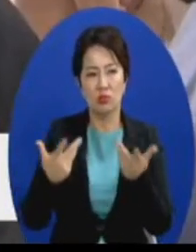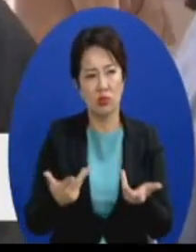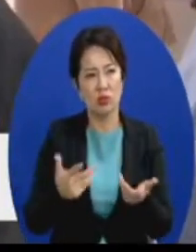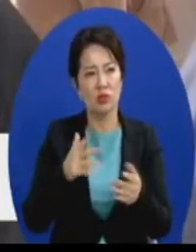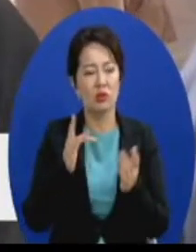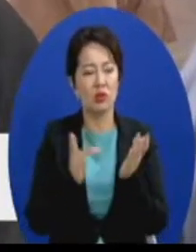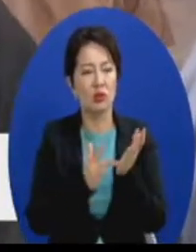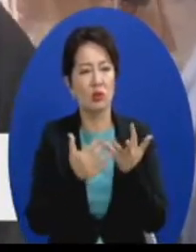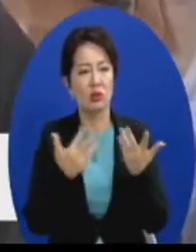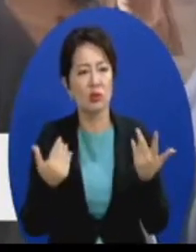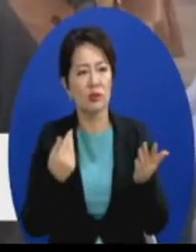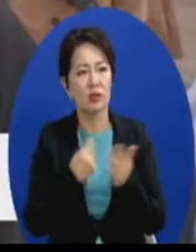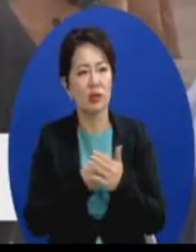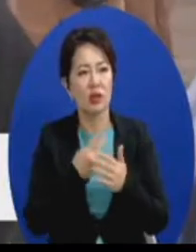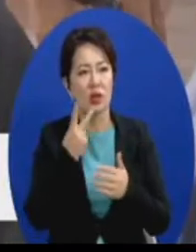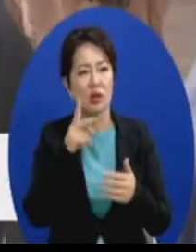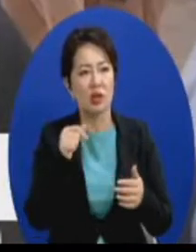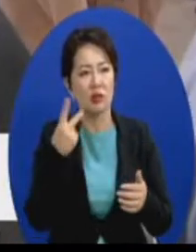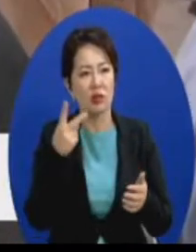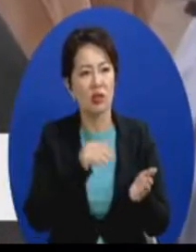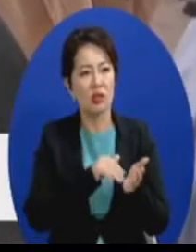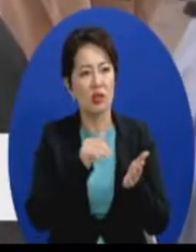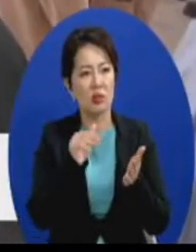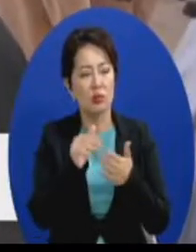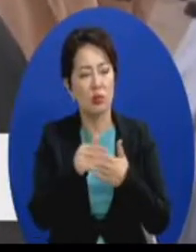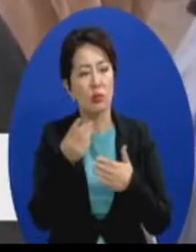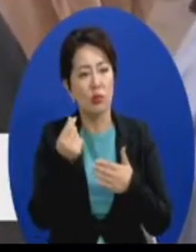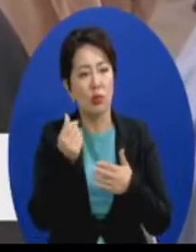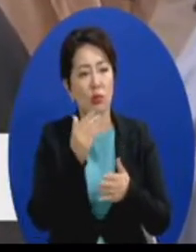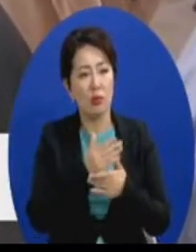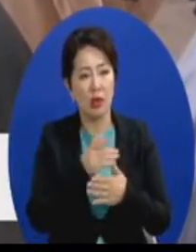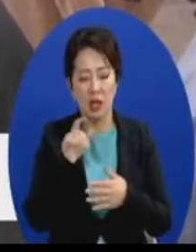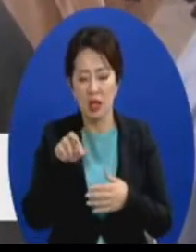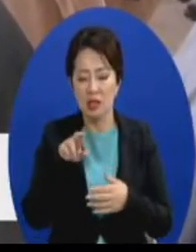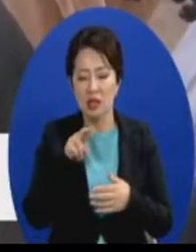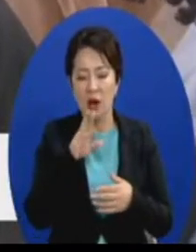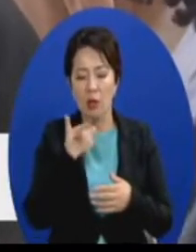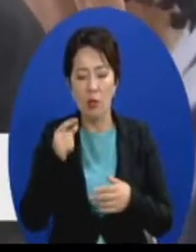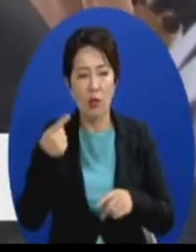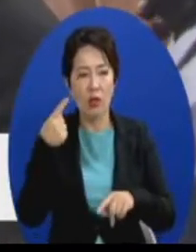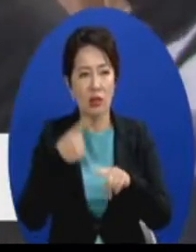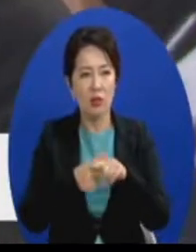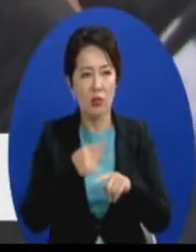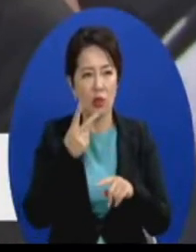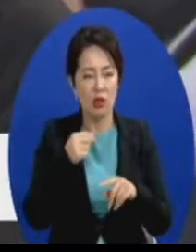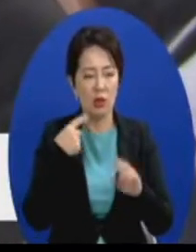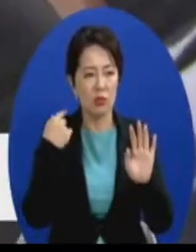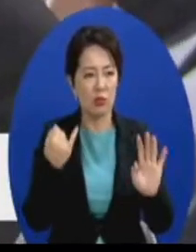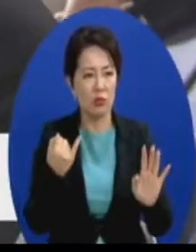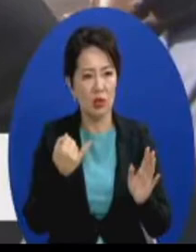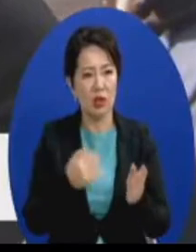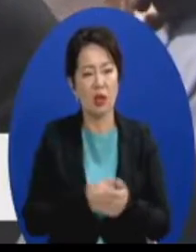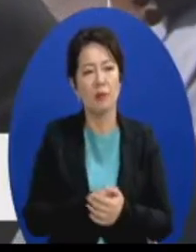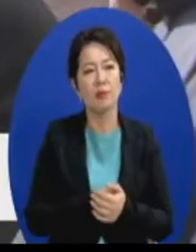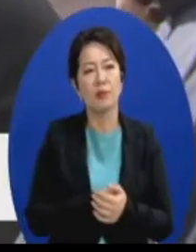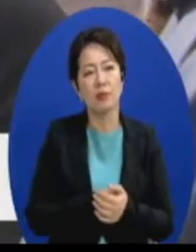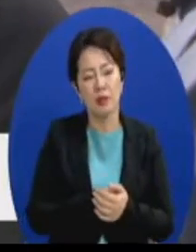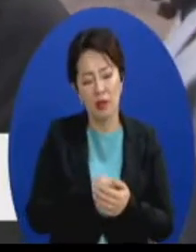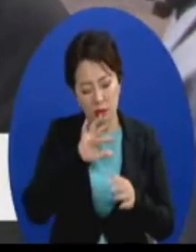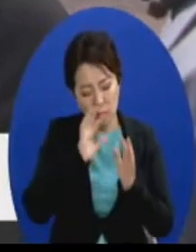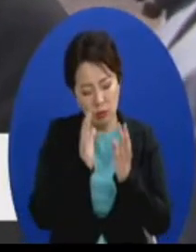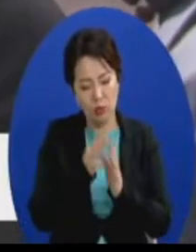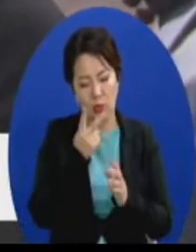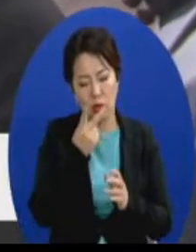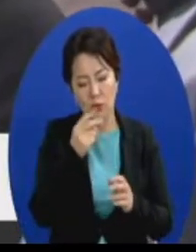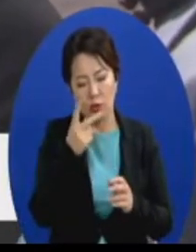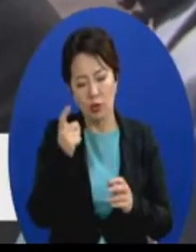төхөөрөмж дунджаар бол нэг шиг нь 2.2 тэрбум орчим болж байгаа. Тэгэхээр энэ дээр явуулын клиник нэмэгдэхээр энэ 2.6 гээд тэгээд тэрийг бол бид нар ямарчсан